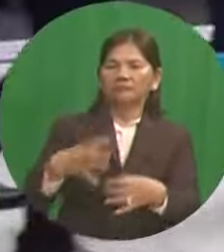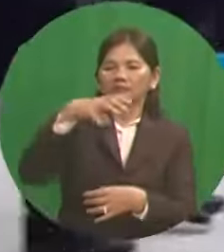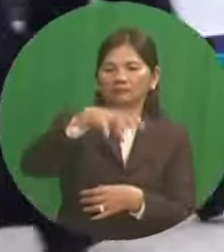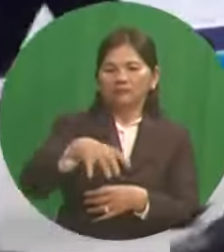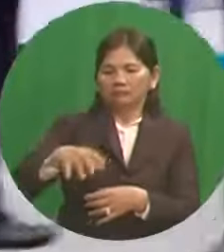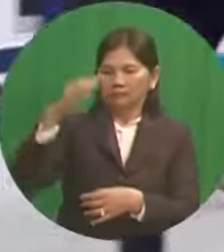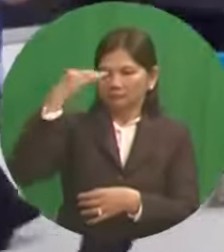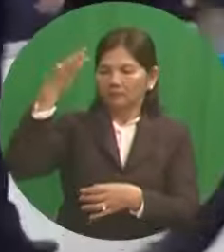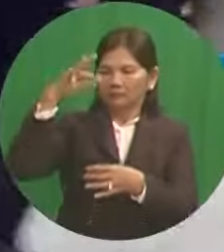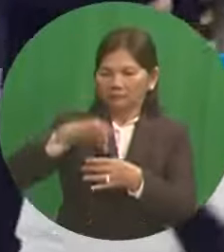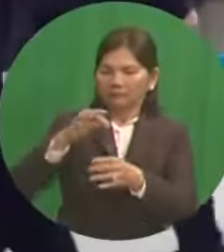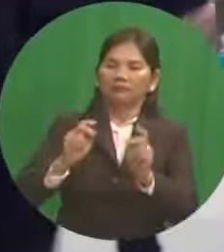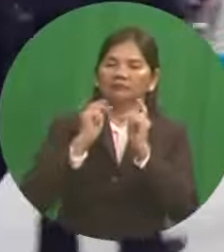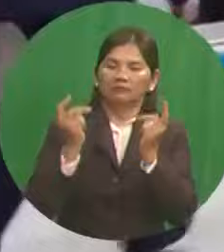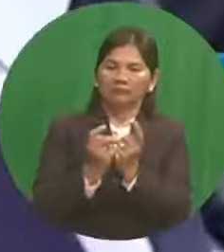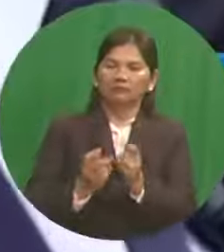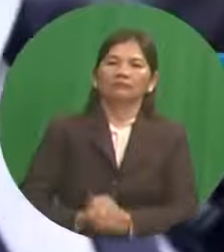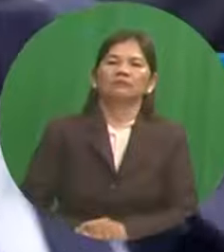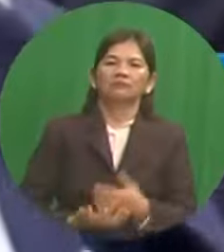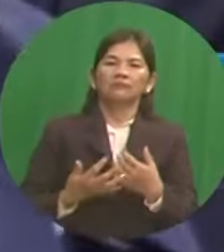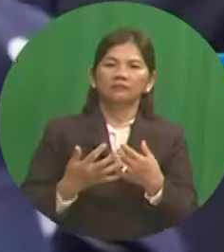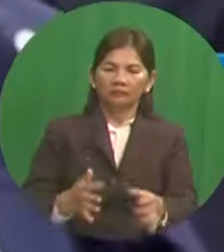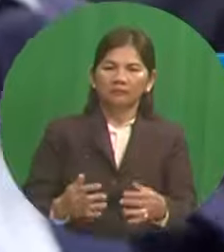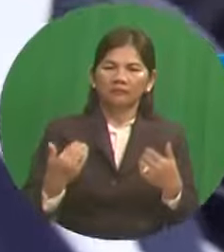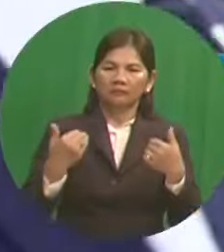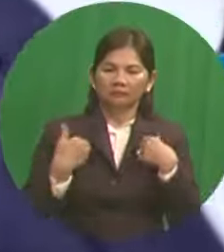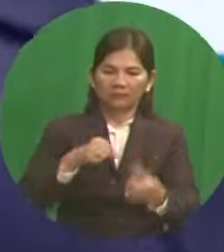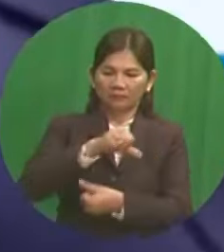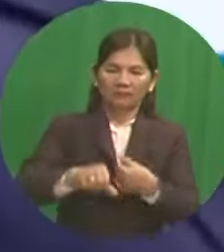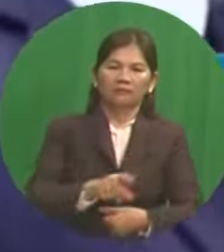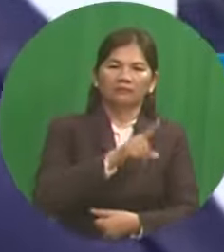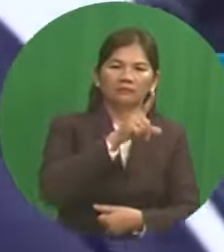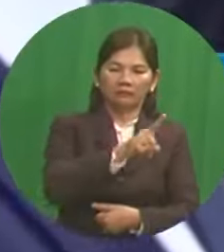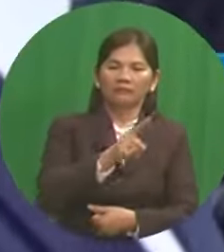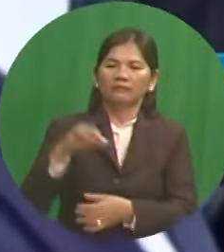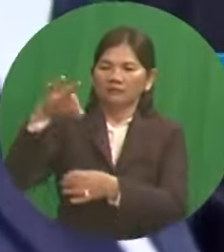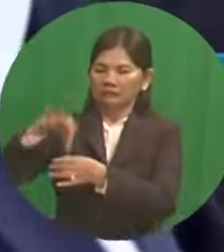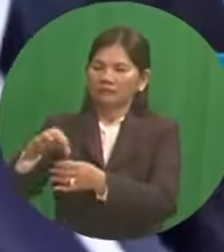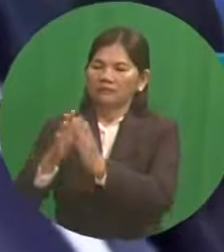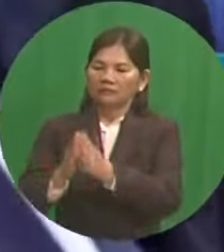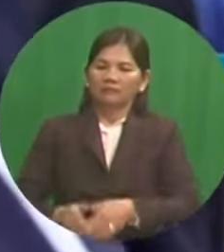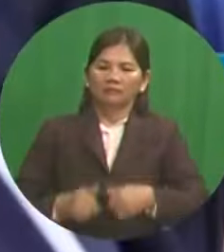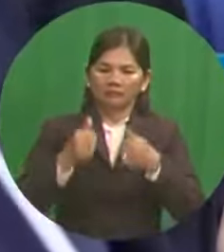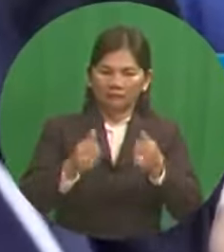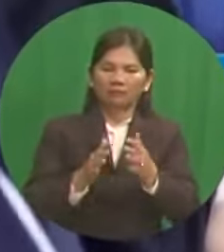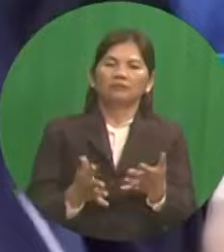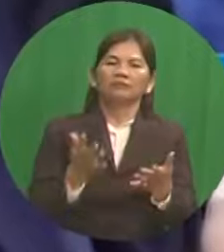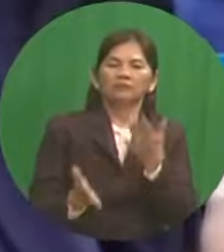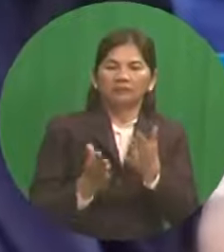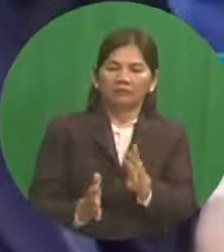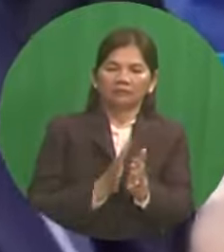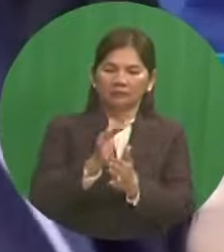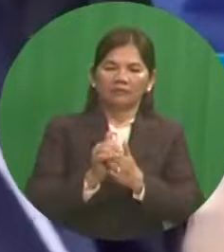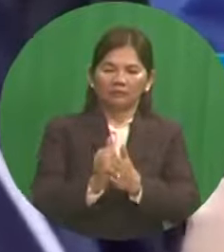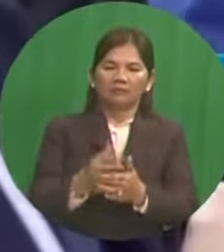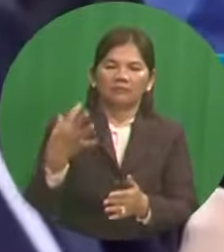ដែលលោកបានបោះឆ្នោតសម្រាប់គណៈបករបស់លោកដែរនៅក្នុងជុំទី1នៃការបោះឆ្នោតសភាពិសេសដែលអាចដាក់រដ្ឋាភិ